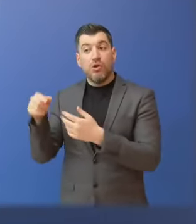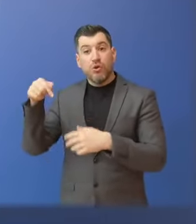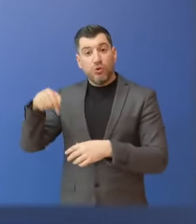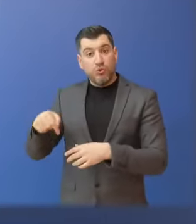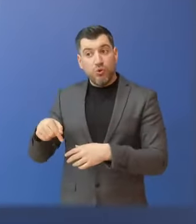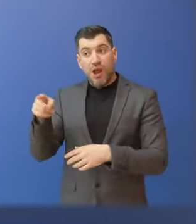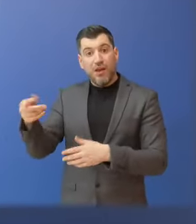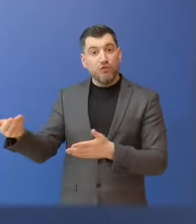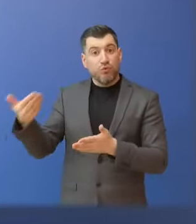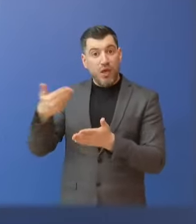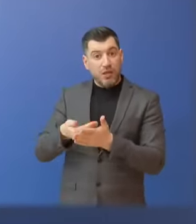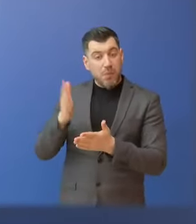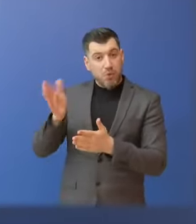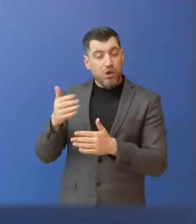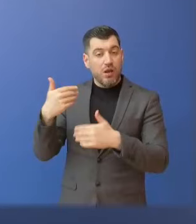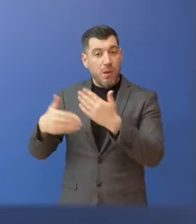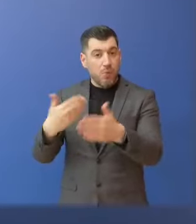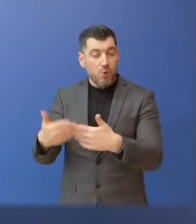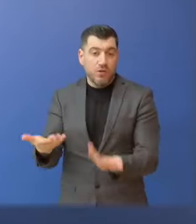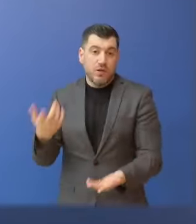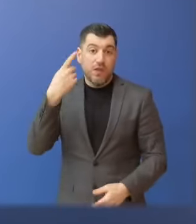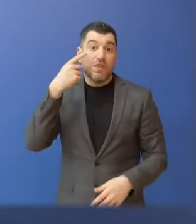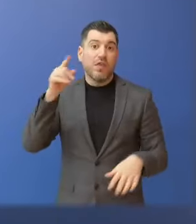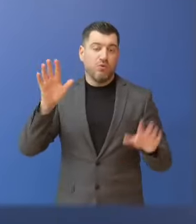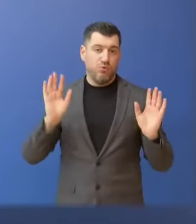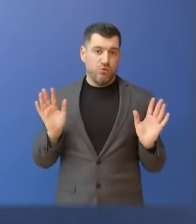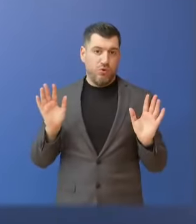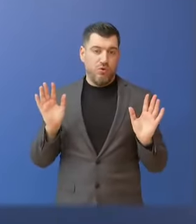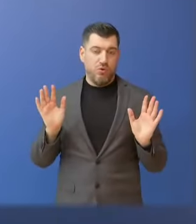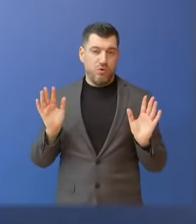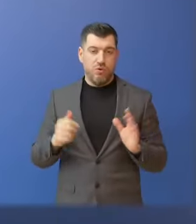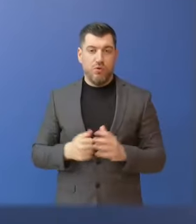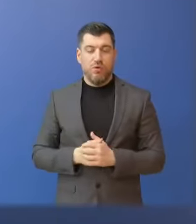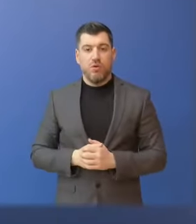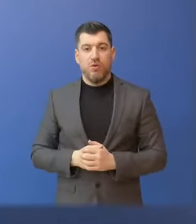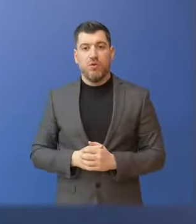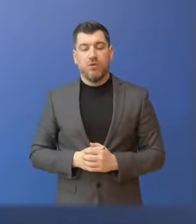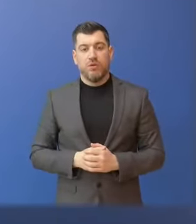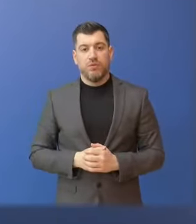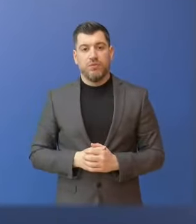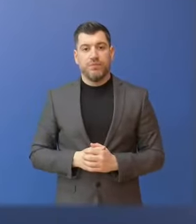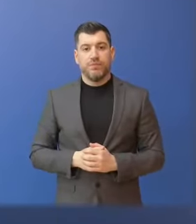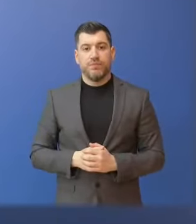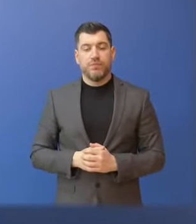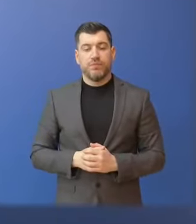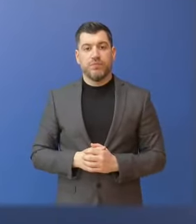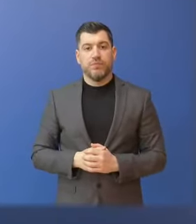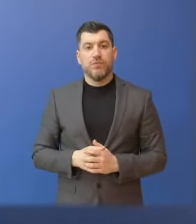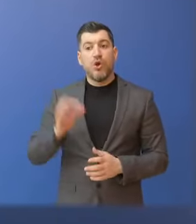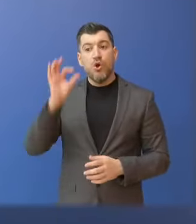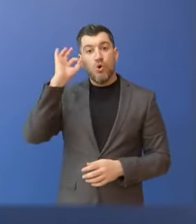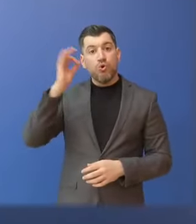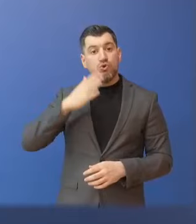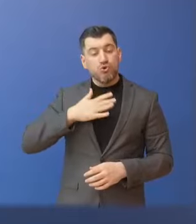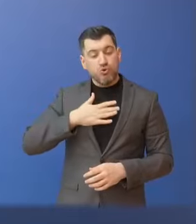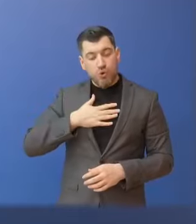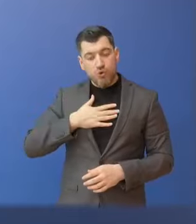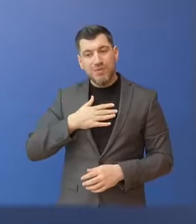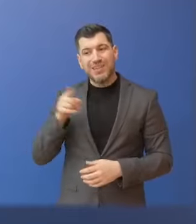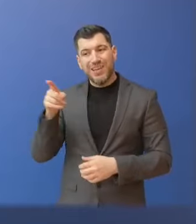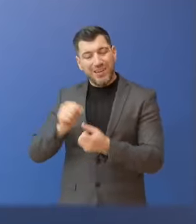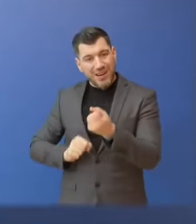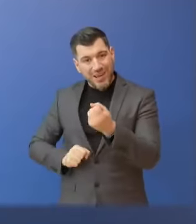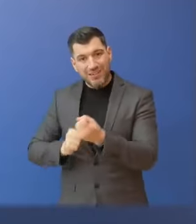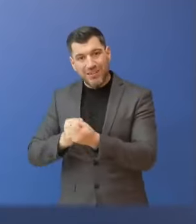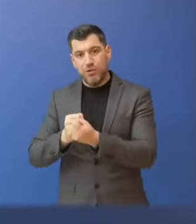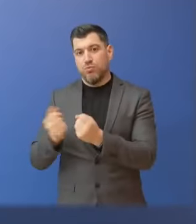τέτοιο ε στις άμεσες προ στις άμεσες κινήσεις της κυβέρνησης η βούληση είναι δεδομένη για στήριξη και στο ρεύμα και στο πετρέλαιο